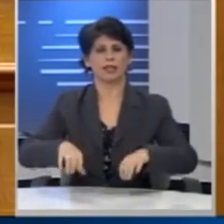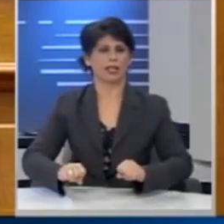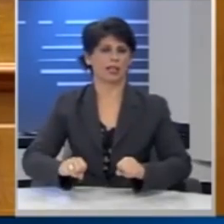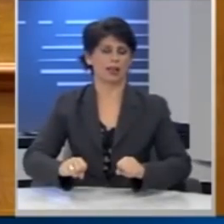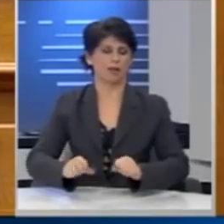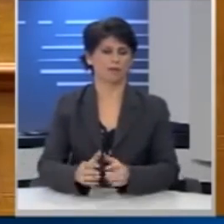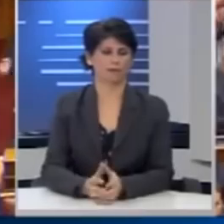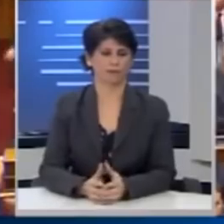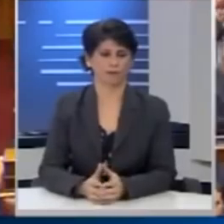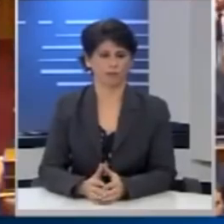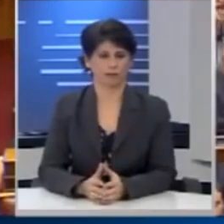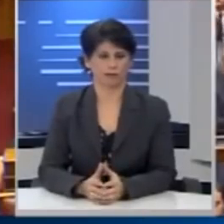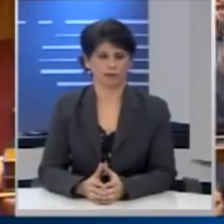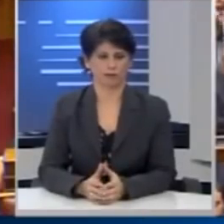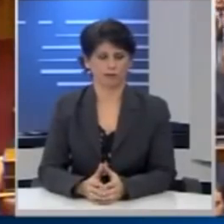κυριαρχία.